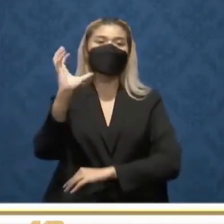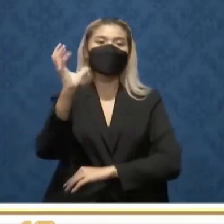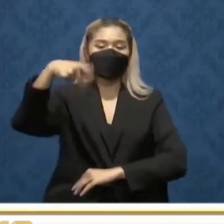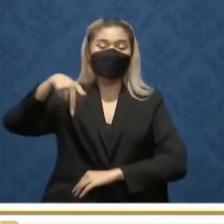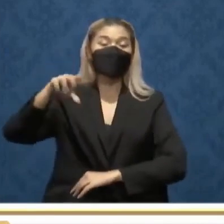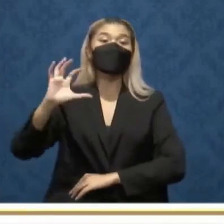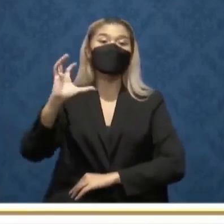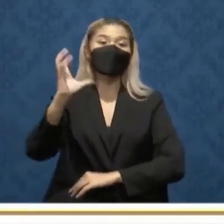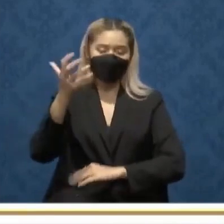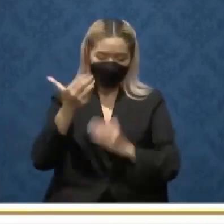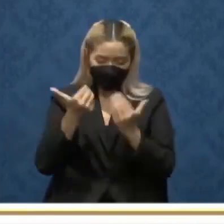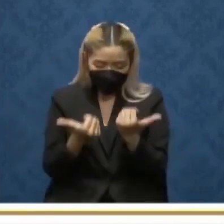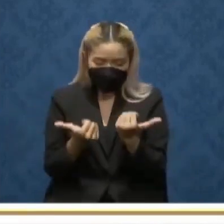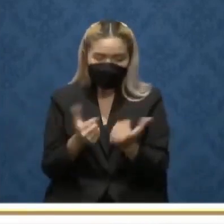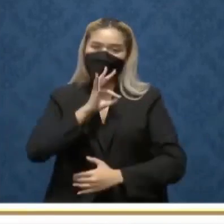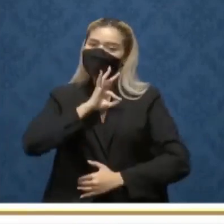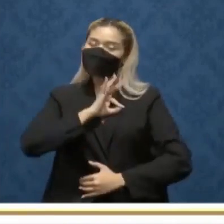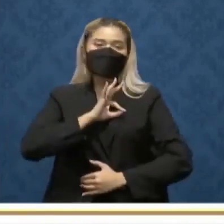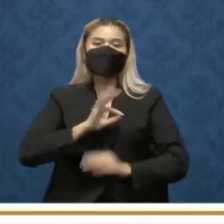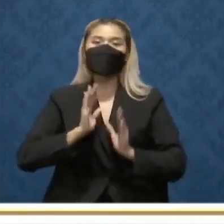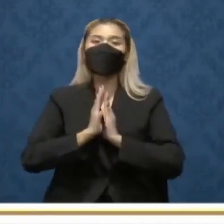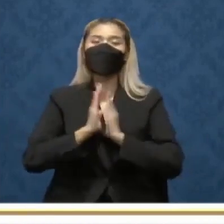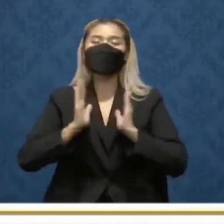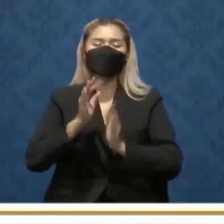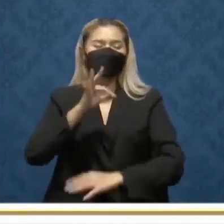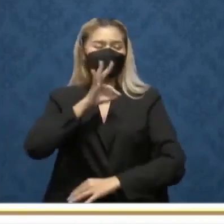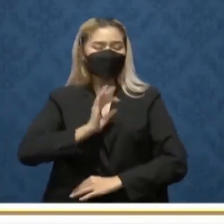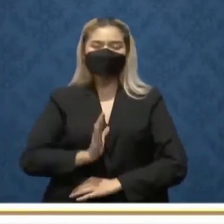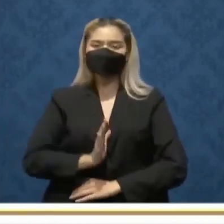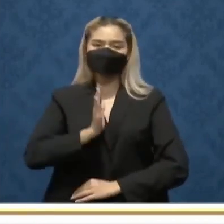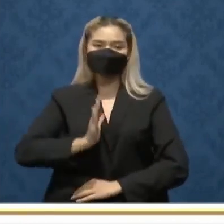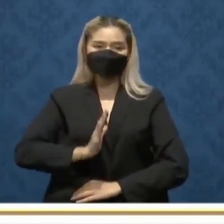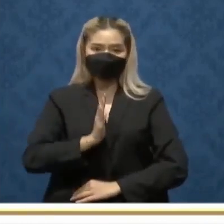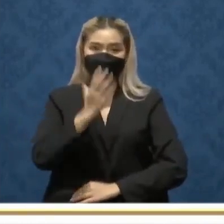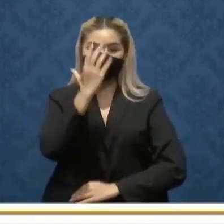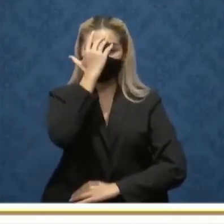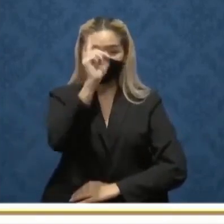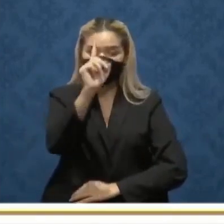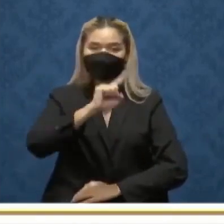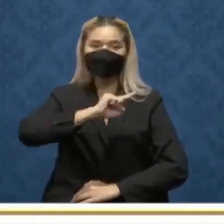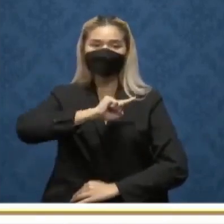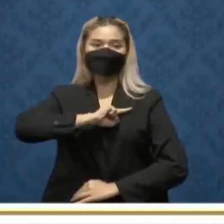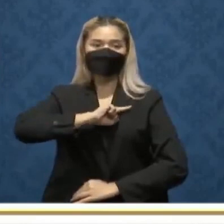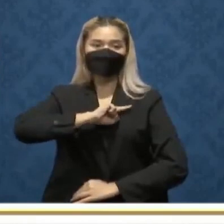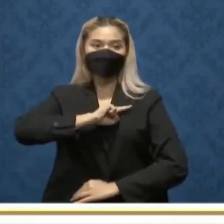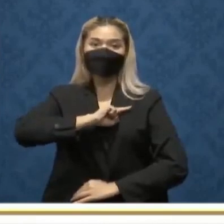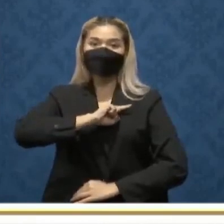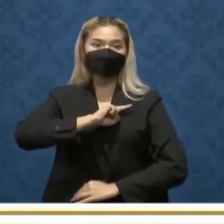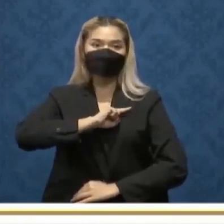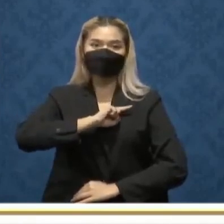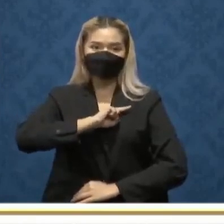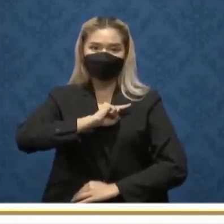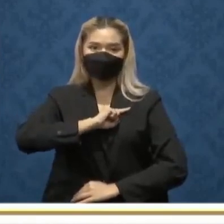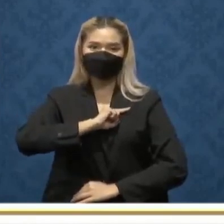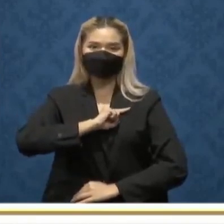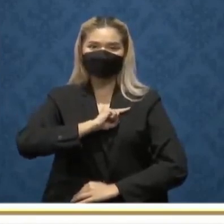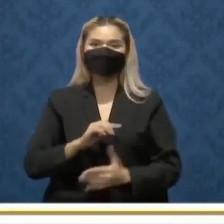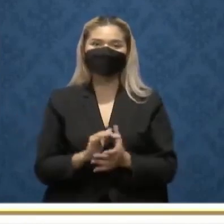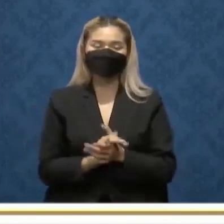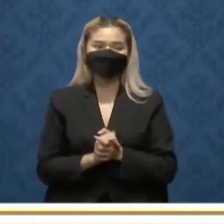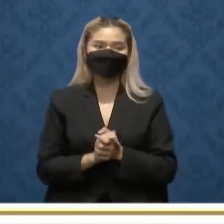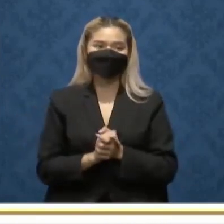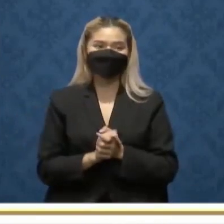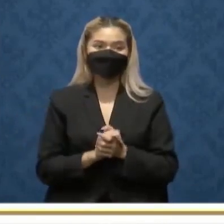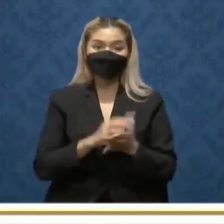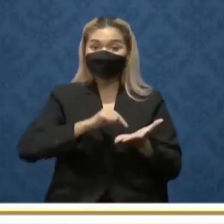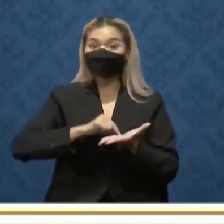ขอบคุณนะครับอันนี้เป็นเกียรติอันยิ่งใหญ่แล้วก็เป็นความรับผิดชอบอันยิ่งใหญ่ที่ผมจะมีโอกาสได้สนับสนุนองค์กร